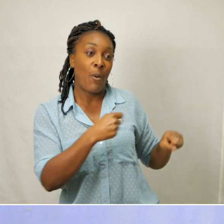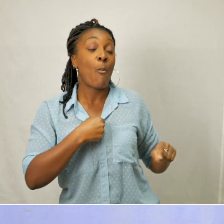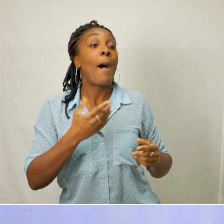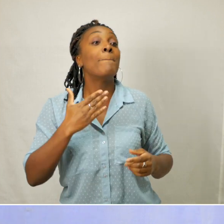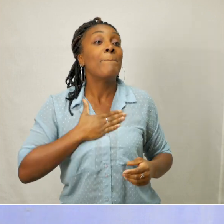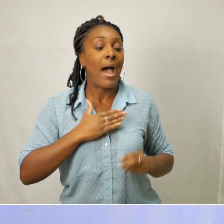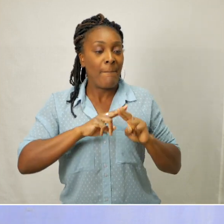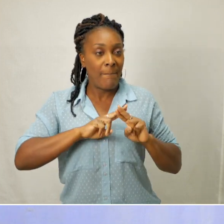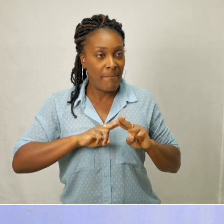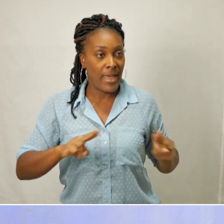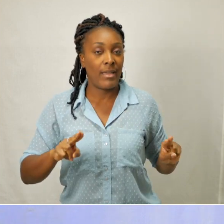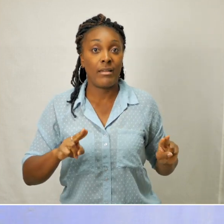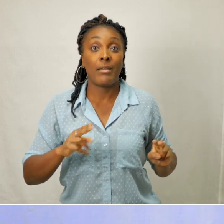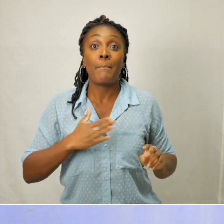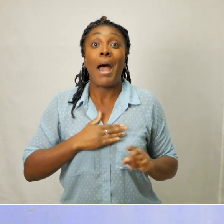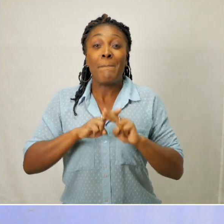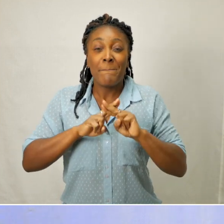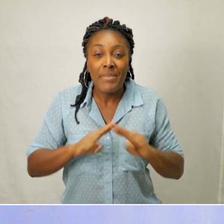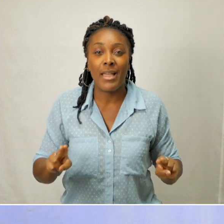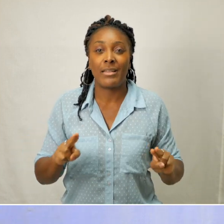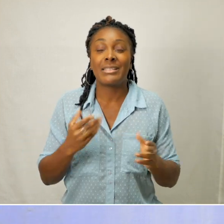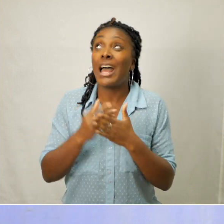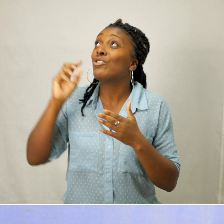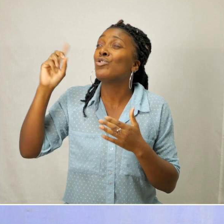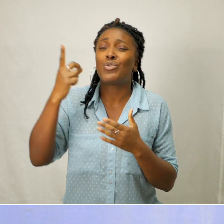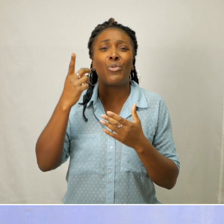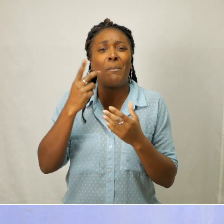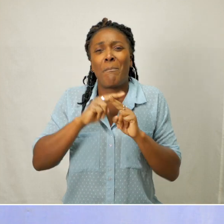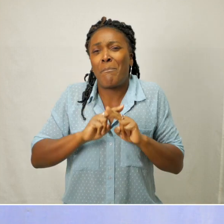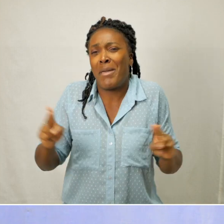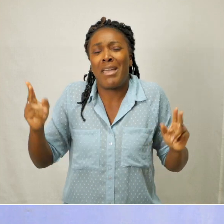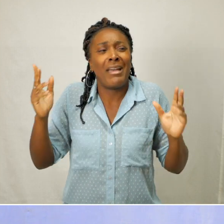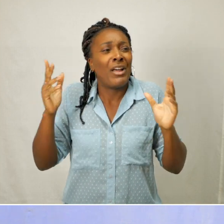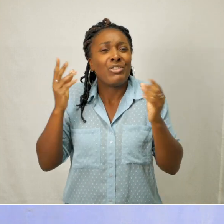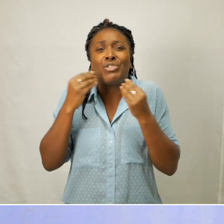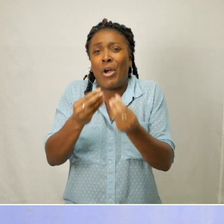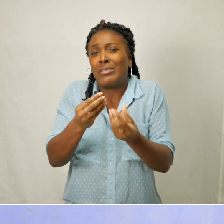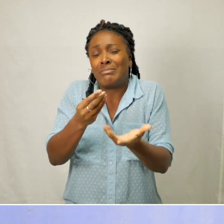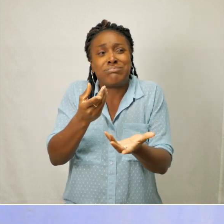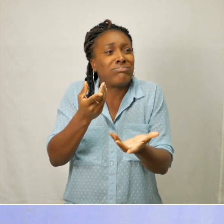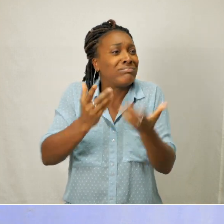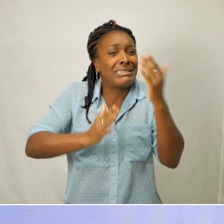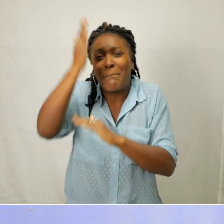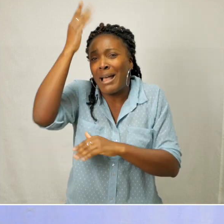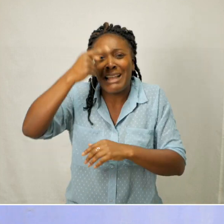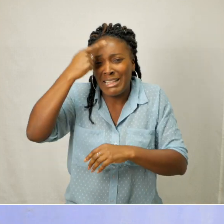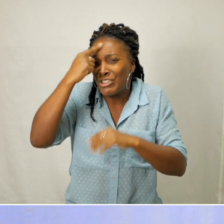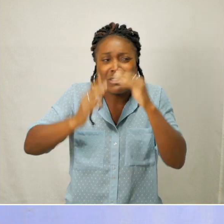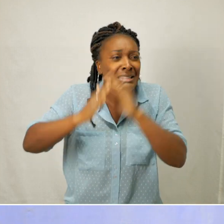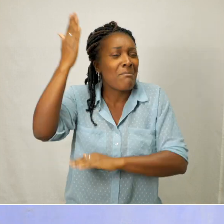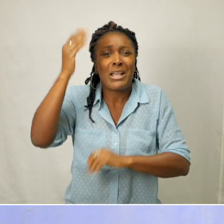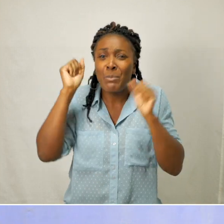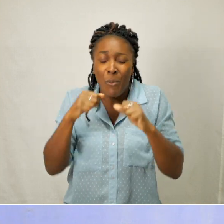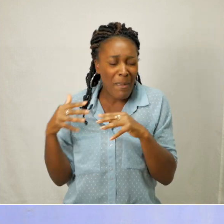paix ». La paix de Dieu en toutes circonstances, celle qui surpasse notre intelligence, qui surpasse nos raisonnements. Tu peux te trouver dans